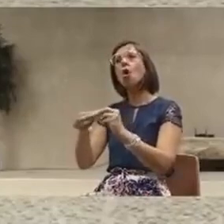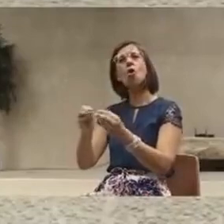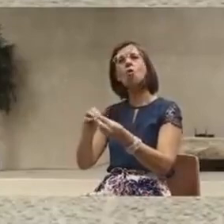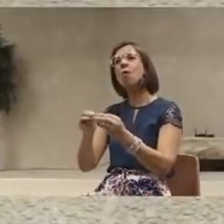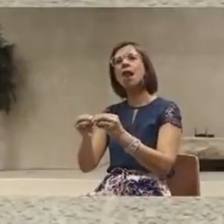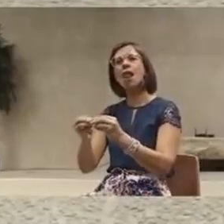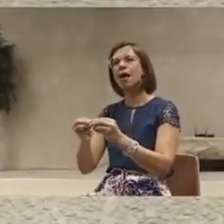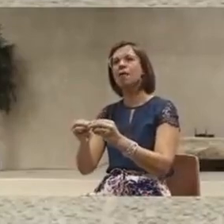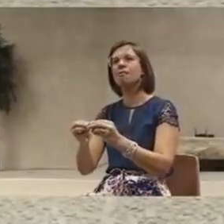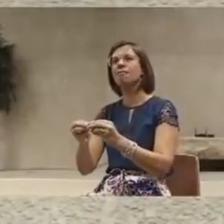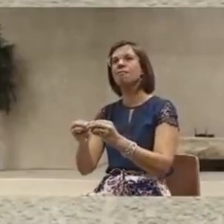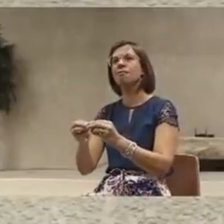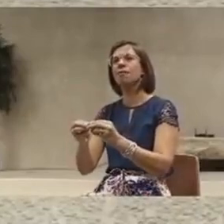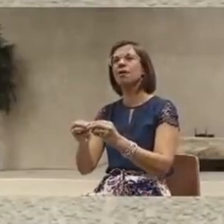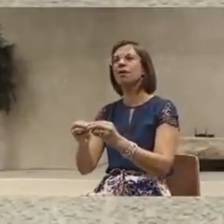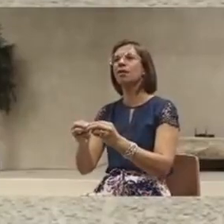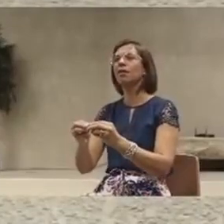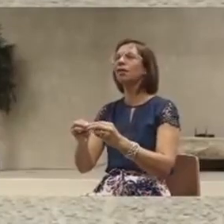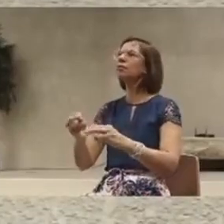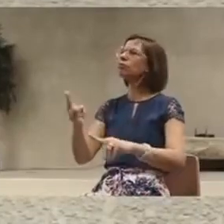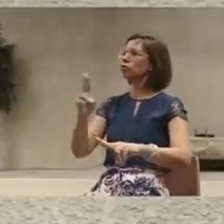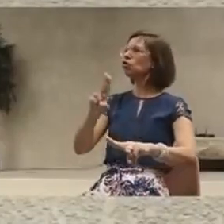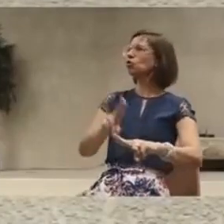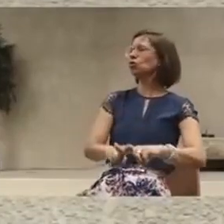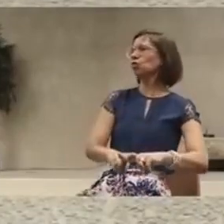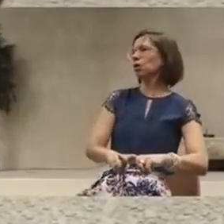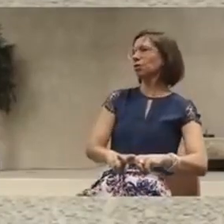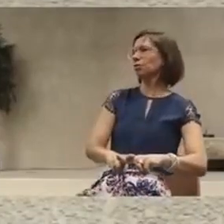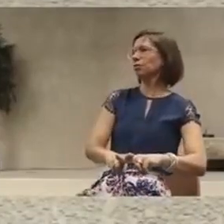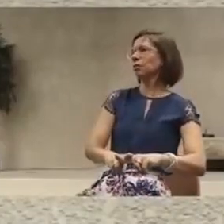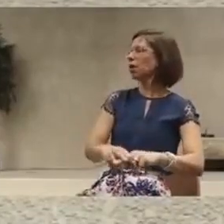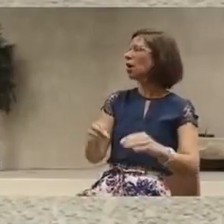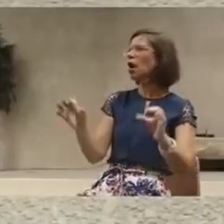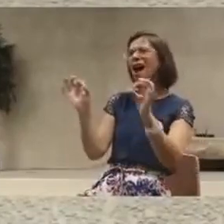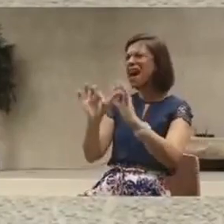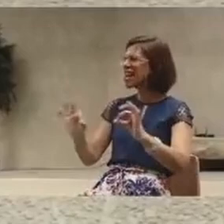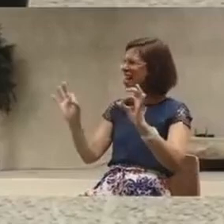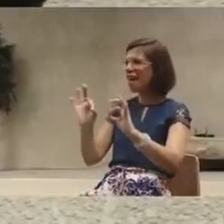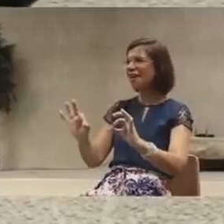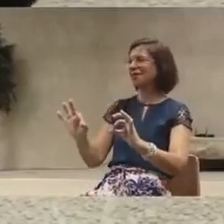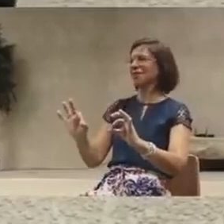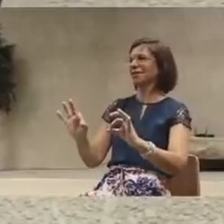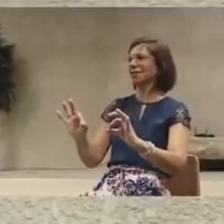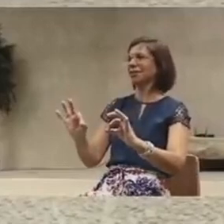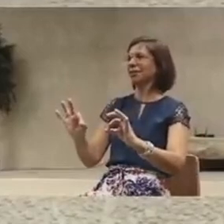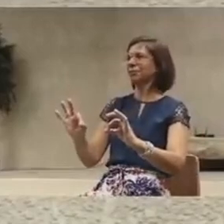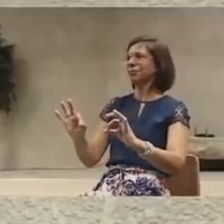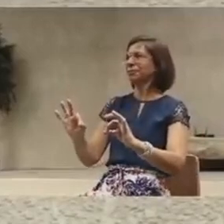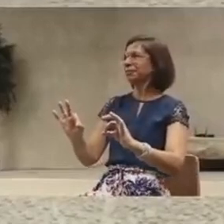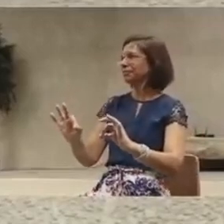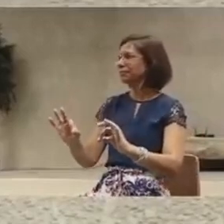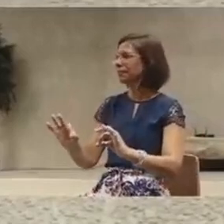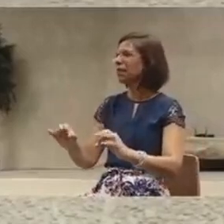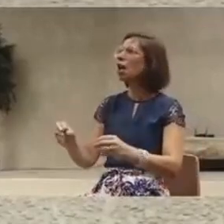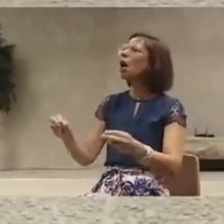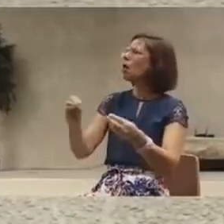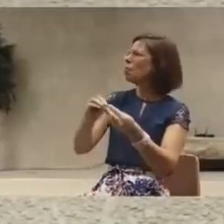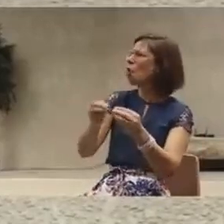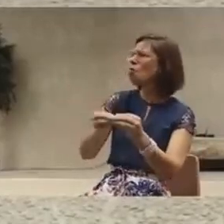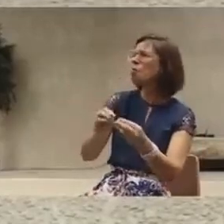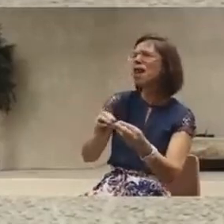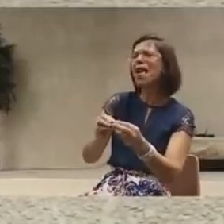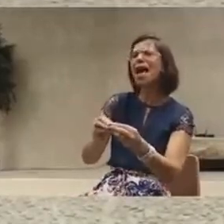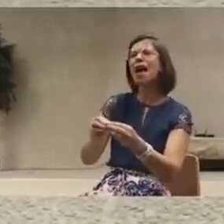peut nous tuer, qui peut nous détruire, qui peut nous détourner, qui peut nous arrêter.